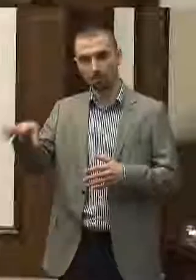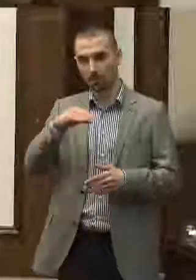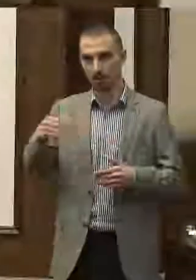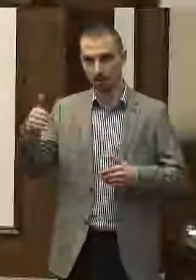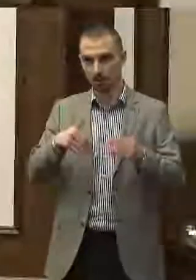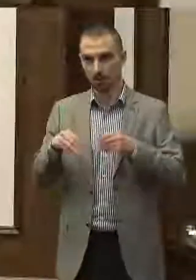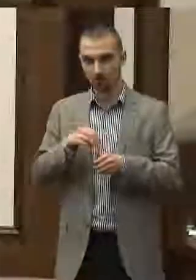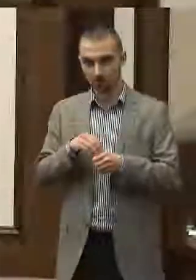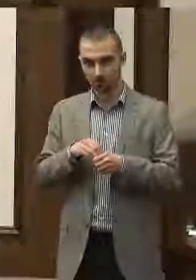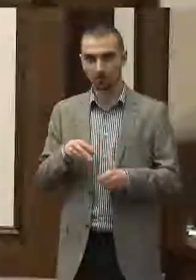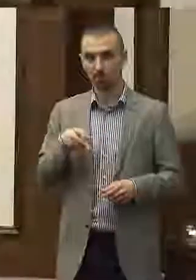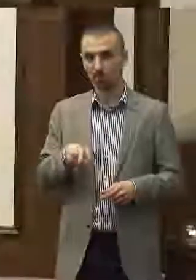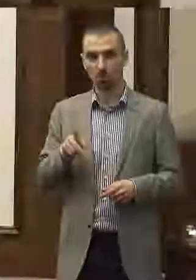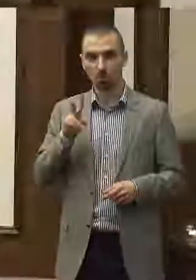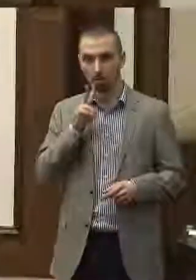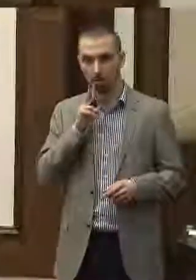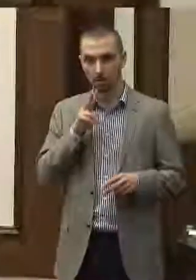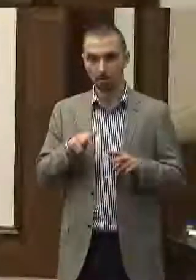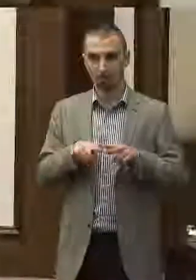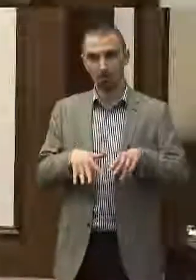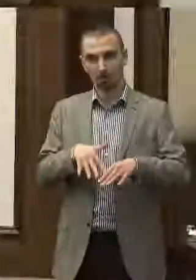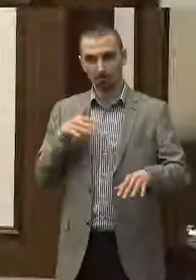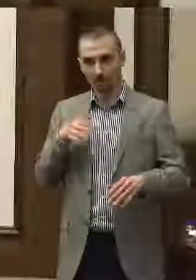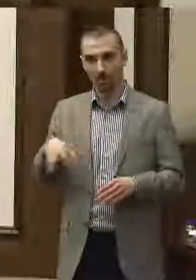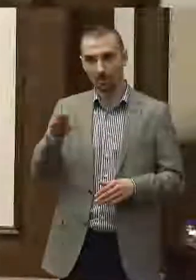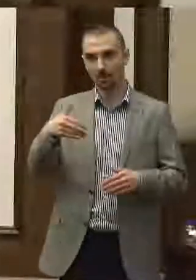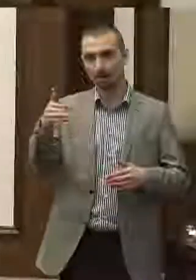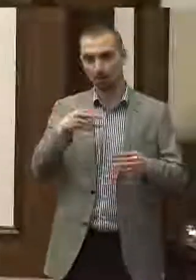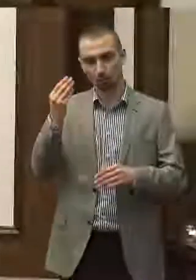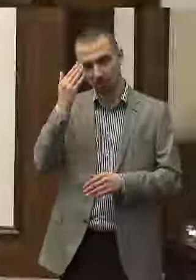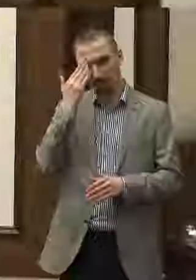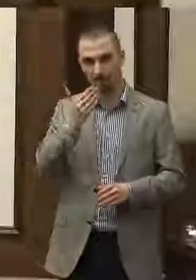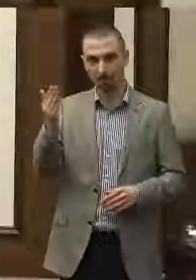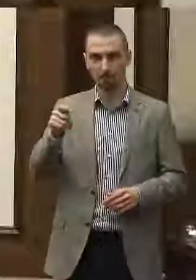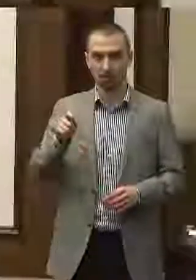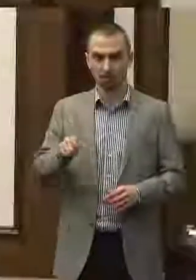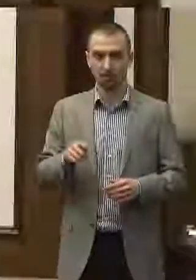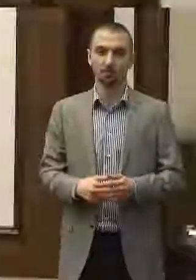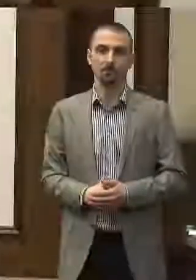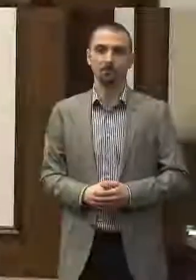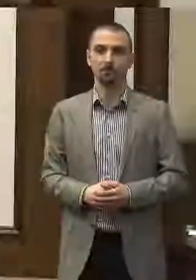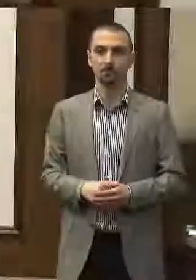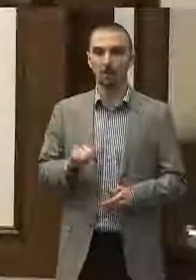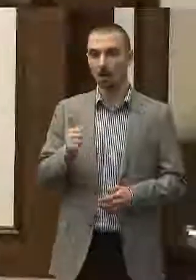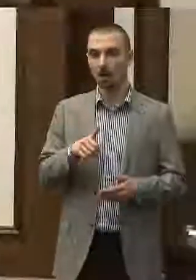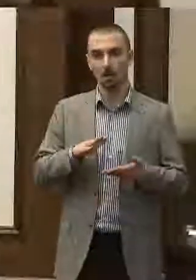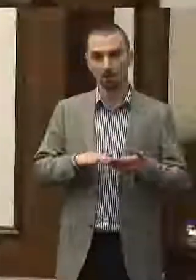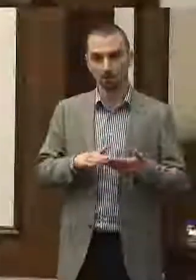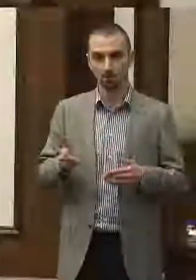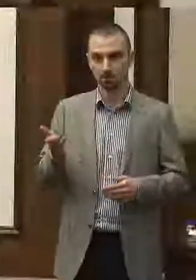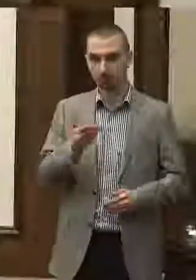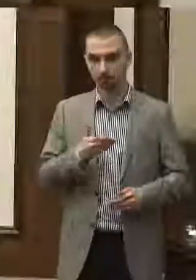ayı meclisinde, 2018'in bu son meclisinde sevgi, saygı ve muhabbetle selamlıyorum. Değerli arkadaşlar,